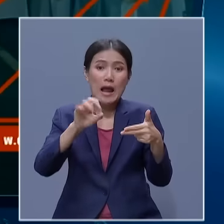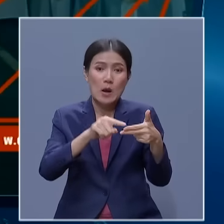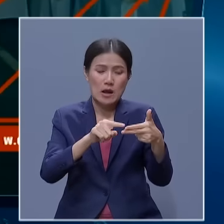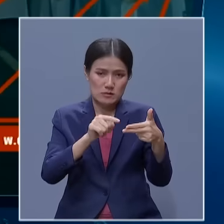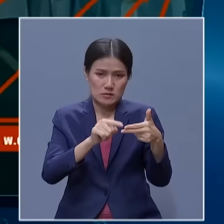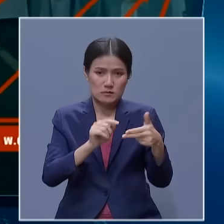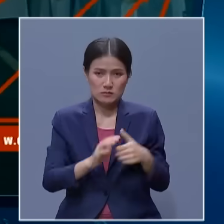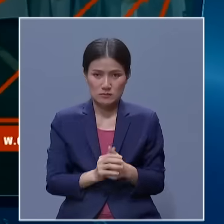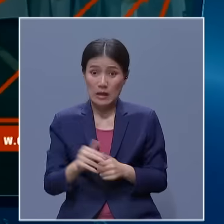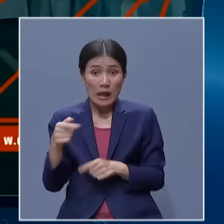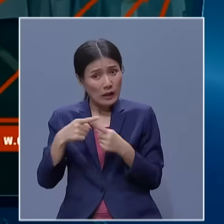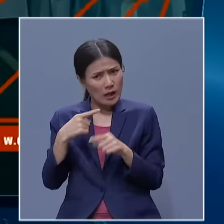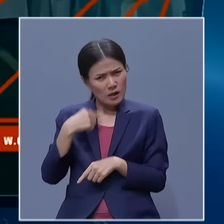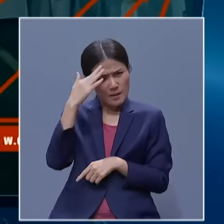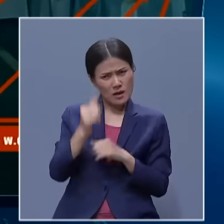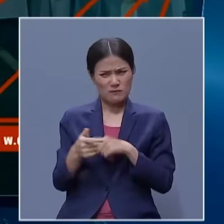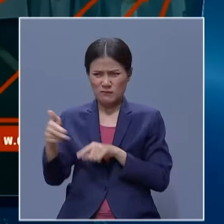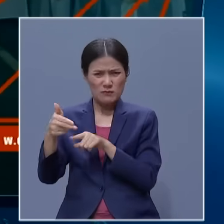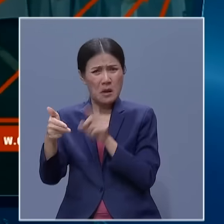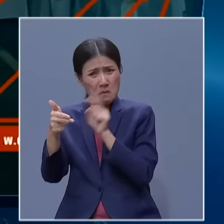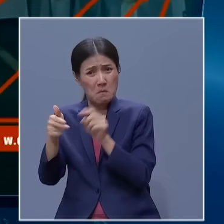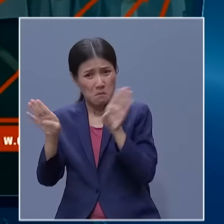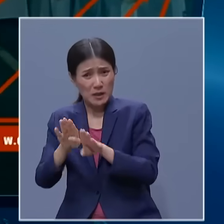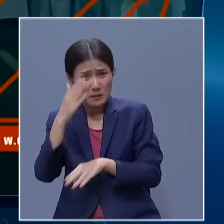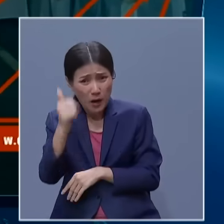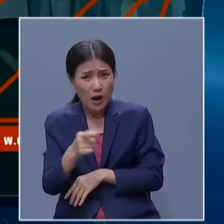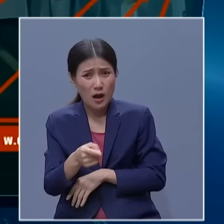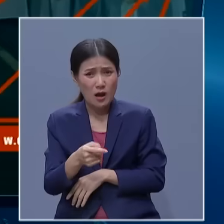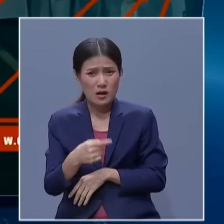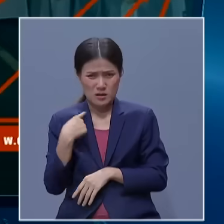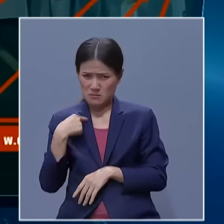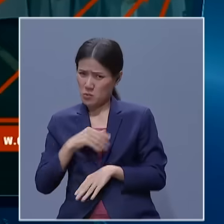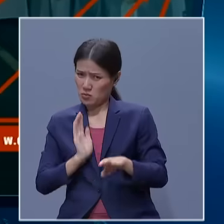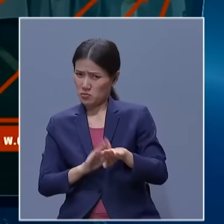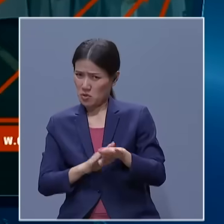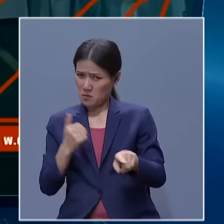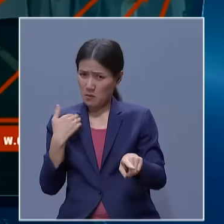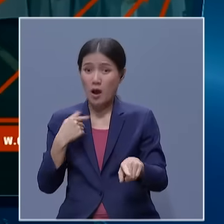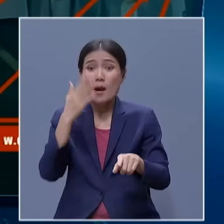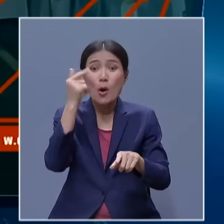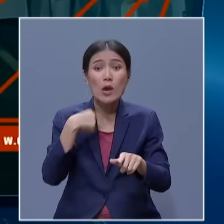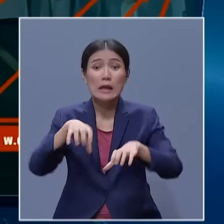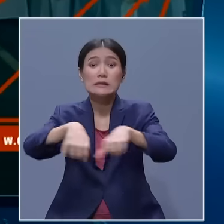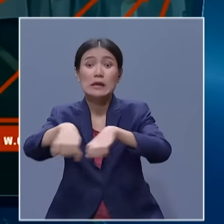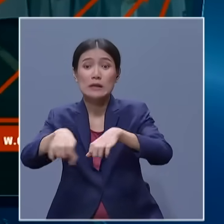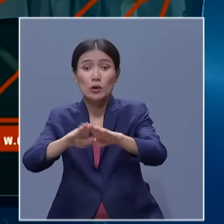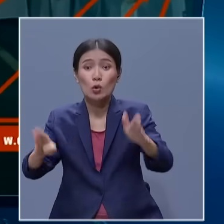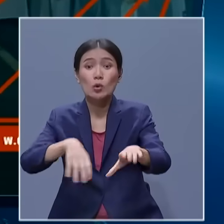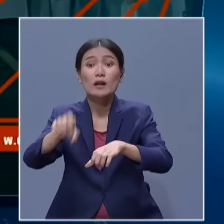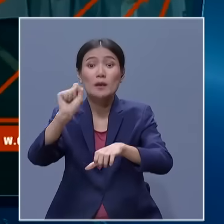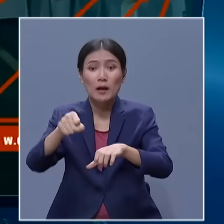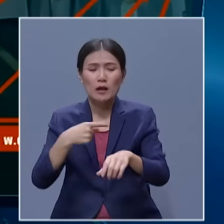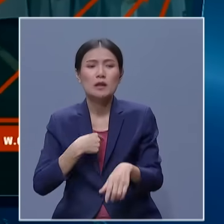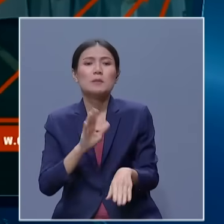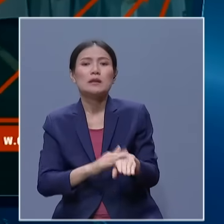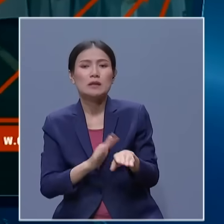คนไปเตือนกำนันนกมั้ยเพราะตอนนั้นเป็นช่วงเวลาจัดสถานที่แบบงานเลี้ยง ค ือไปเตือนเนี่ยเตือนเรื่องนี้นะเรื่องการจัดงานว่